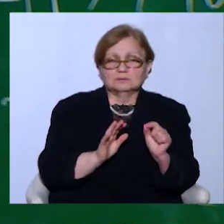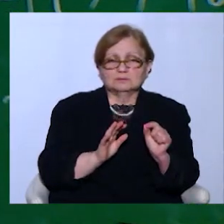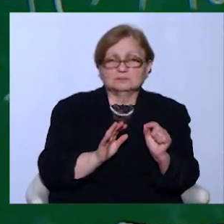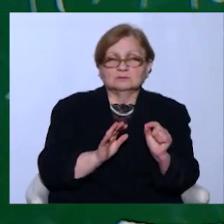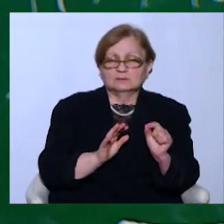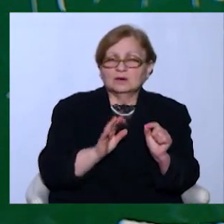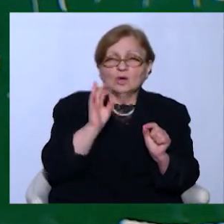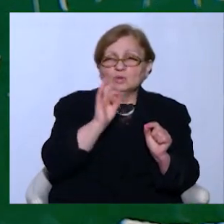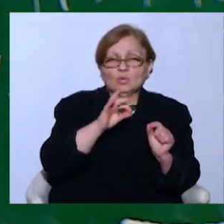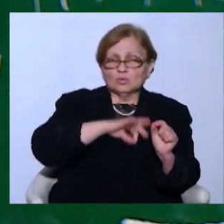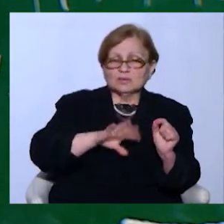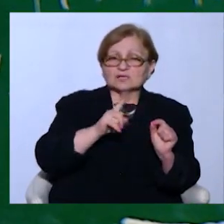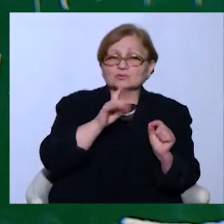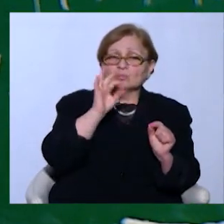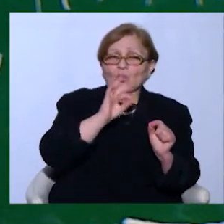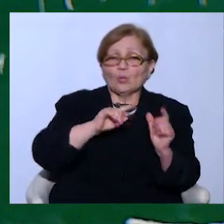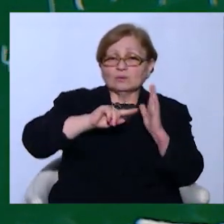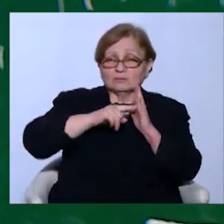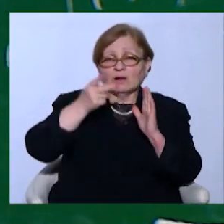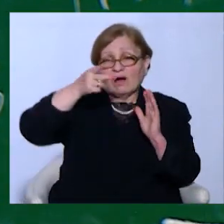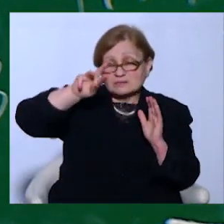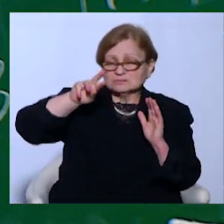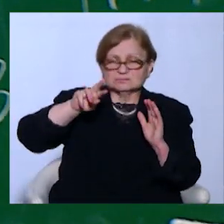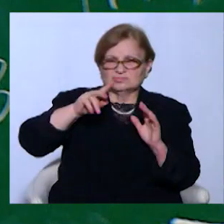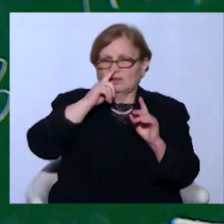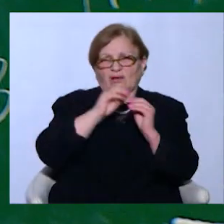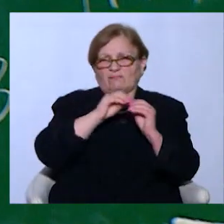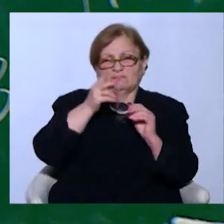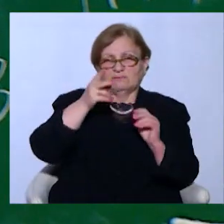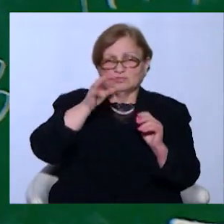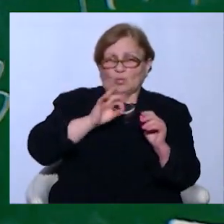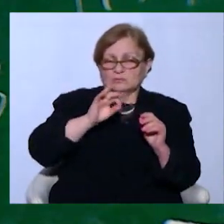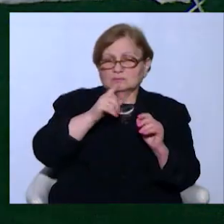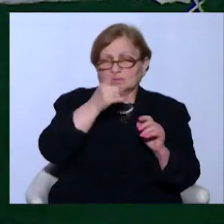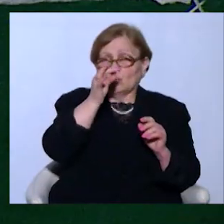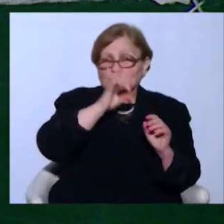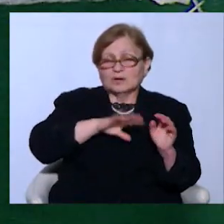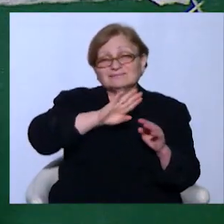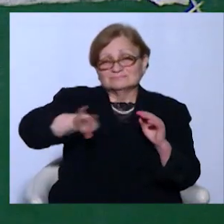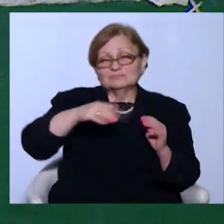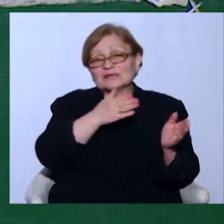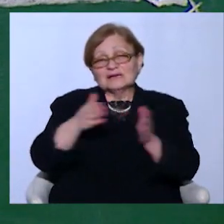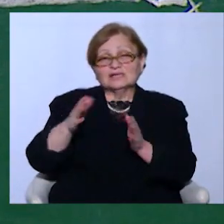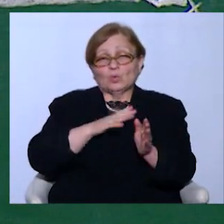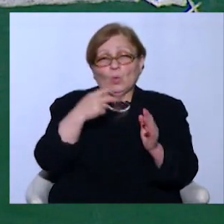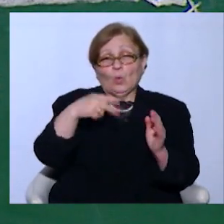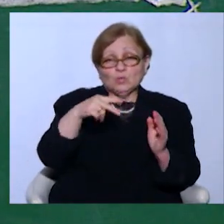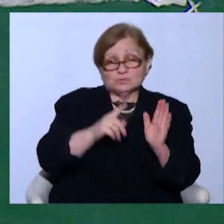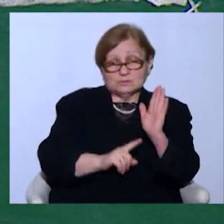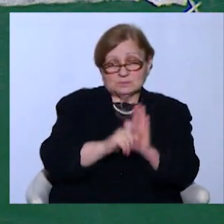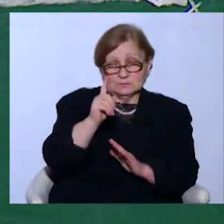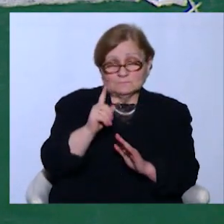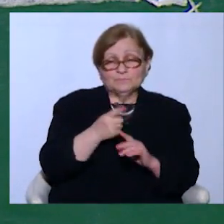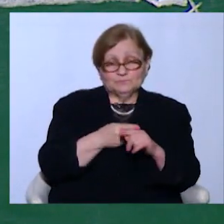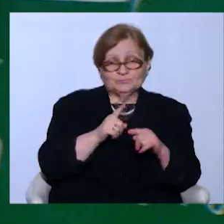0 იქნება და უბრალოდ არ გვაქვს არაფერი გასამრავლებელი. მაგრამ ესე იყოს მაგალითი იმისა, რომ როდესაც საწყისი მნიშვნელობა იყო 20. მოდით აი